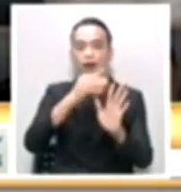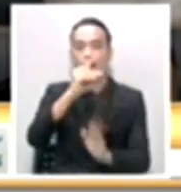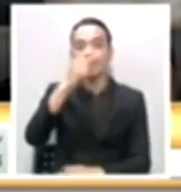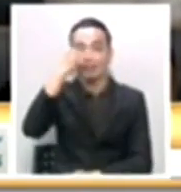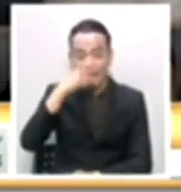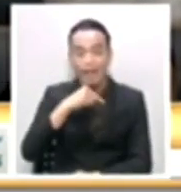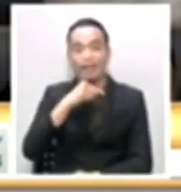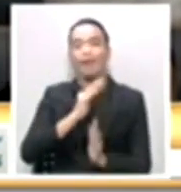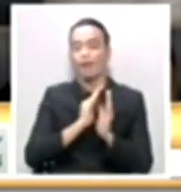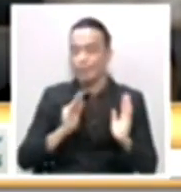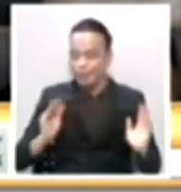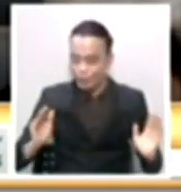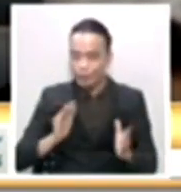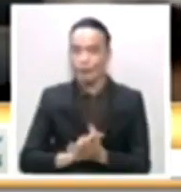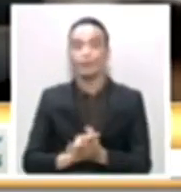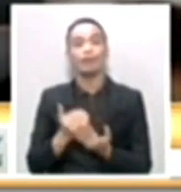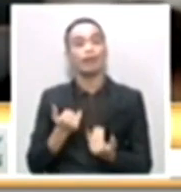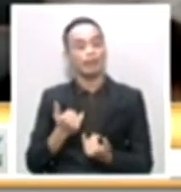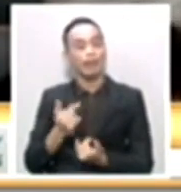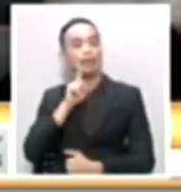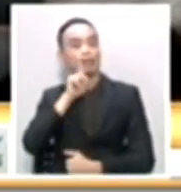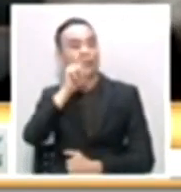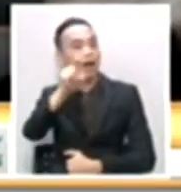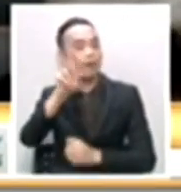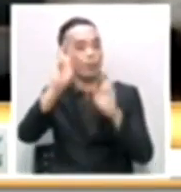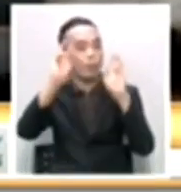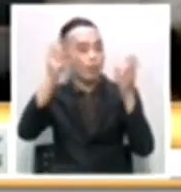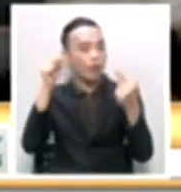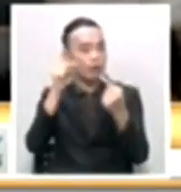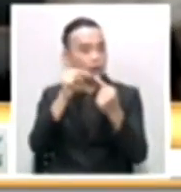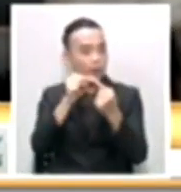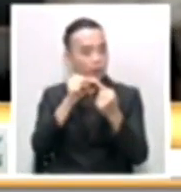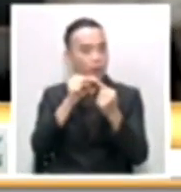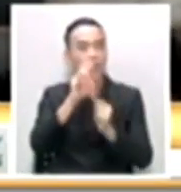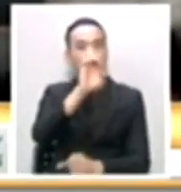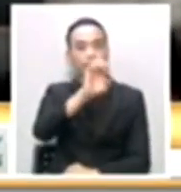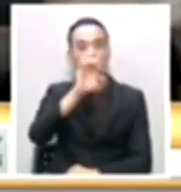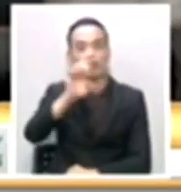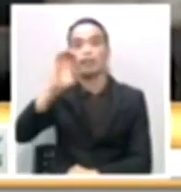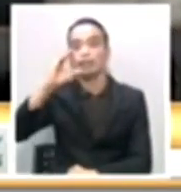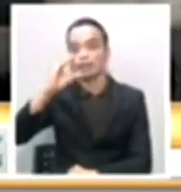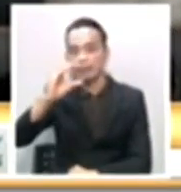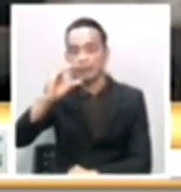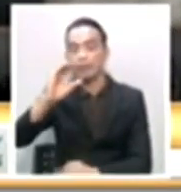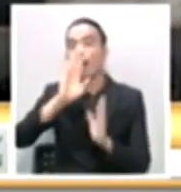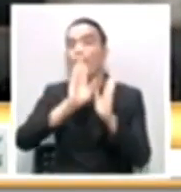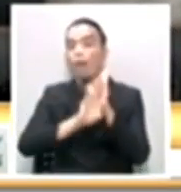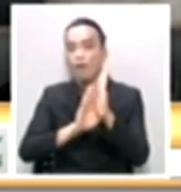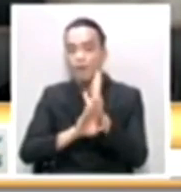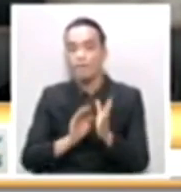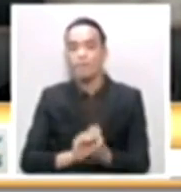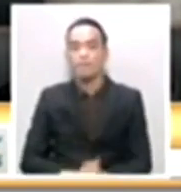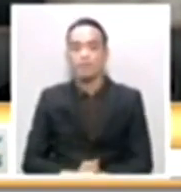มเป็นเรื่องของโครงการพัฒนาพิเศษภาคตะวันออกหรือว่า EEC แต่ก่อนจะเข้าคำถามผ